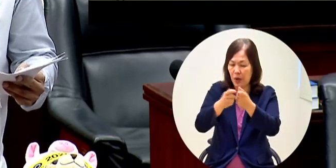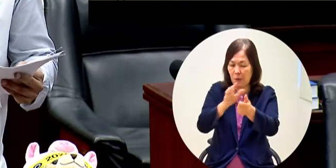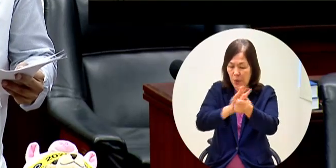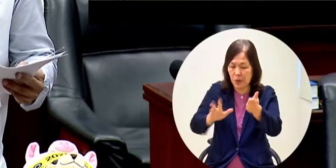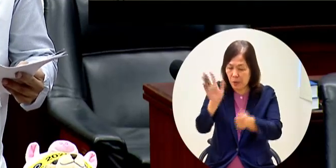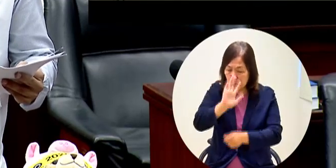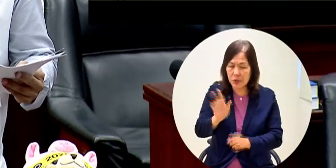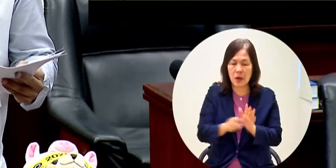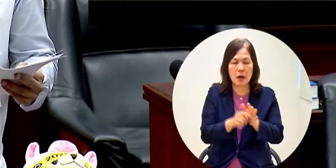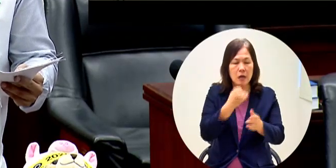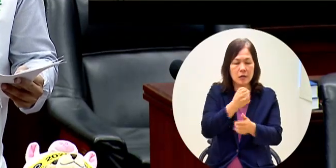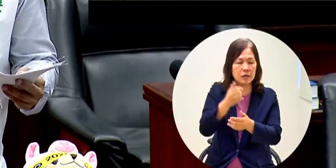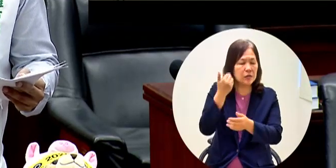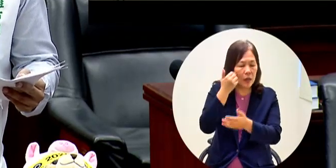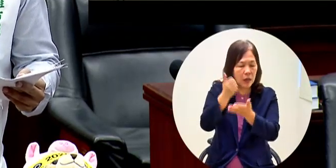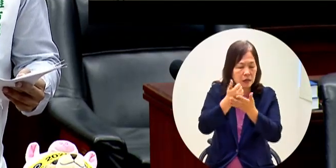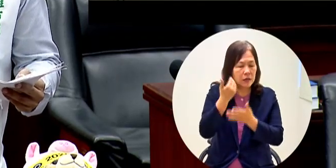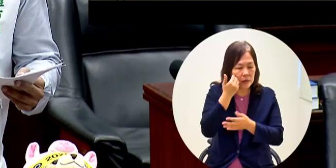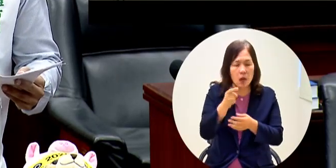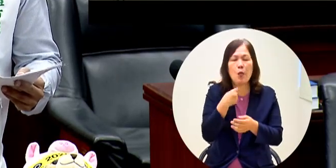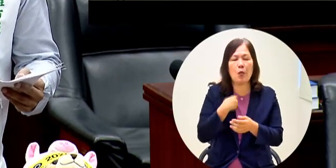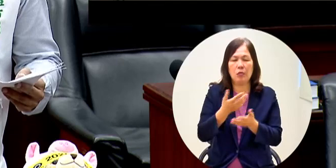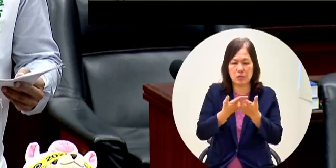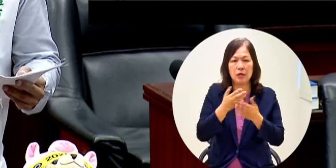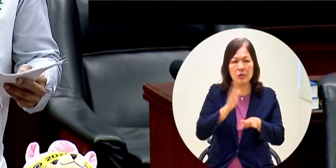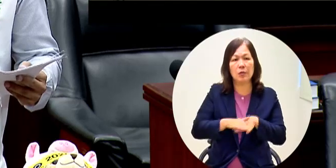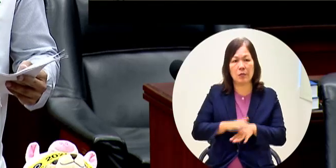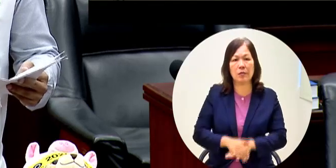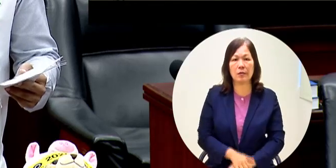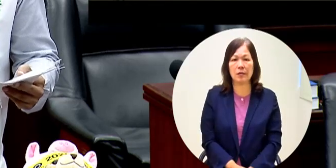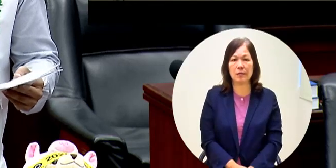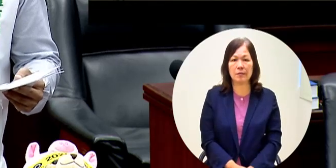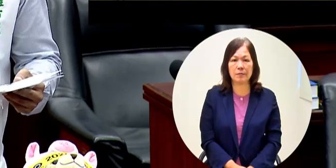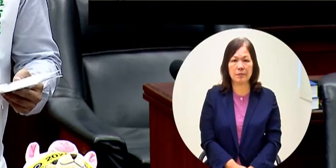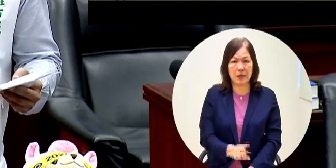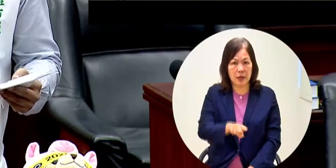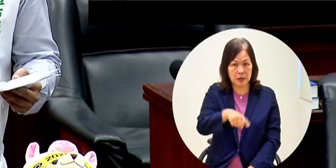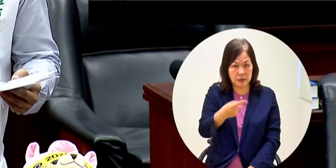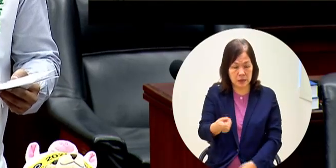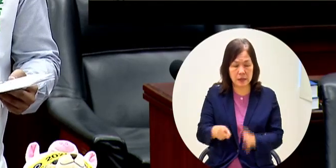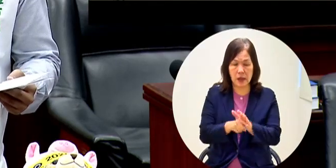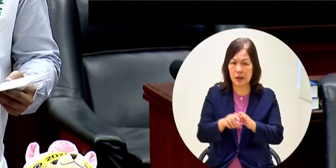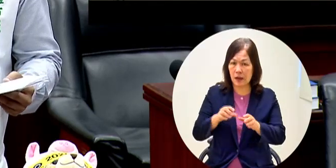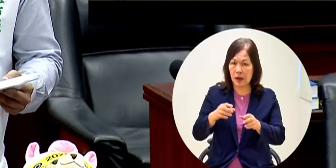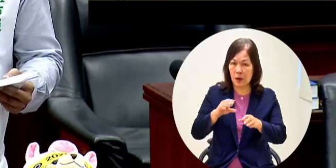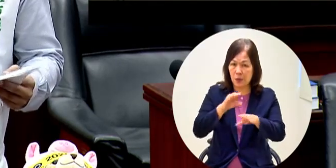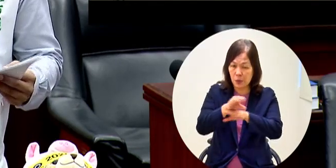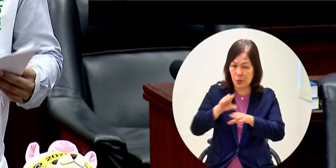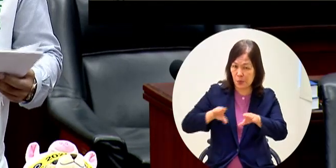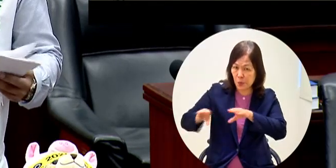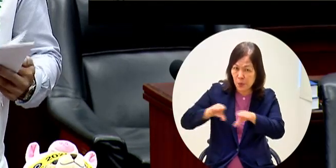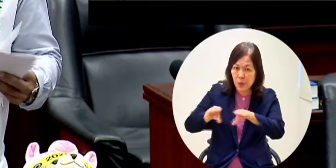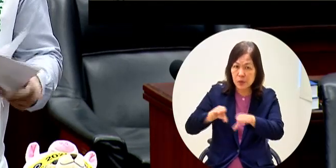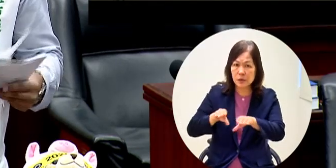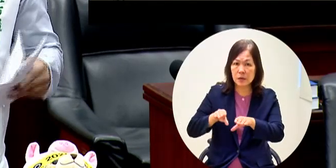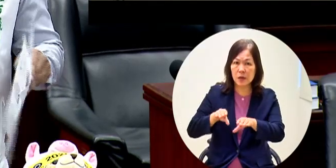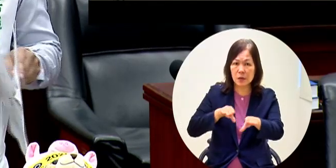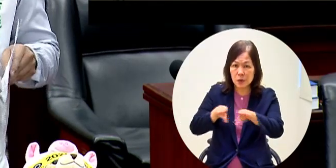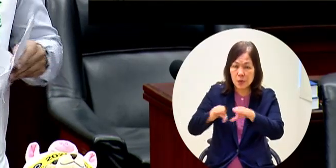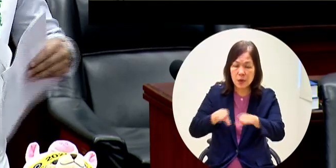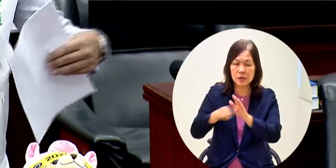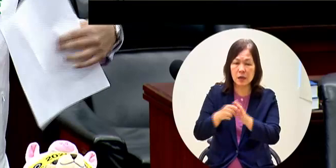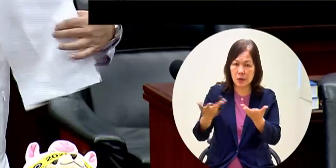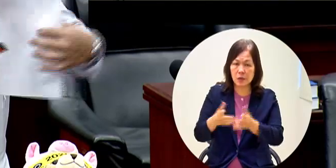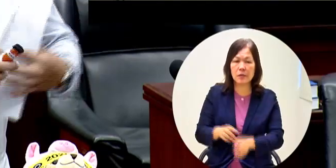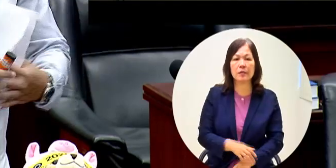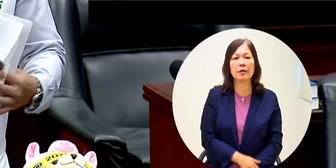你的什么任用，我拢接受。吼，接下来啦，赛车议题啦，我相信咱新任的这